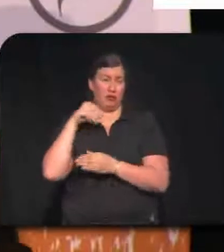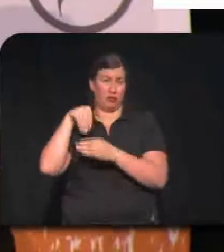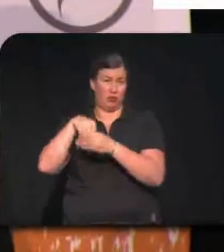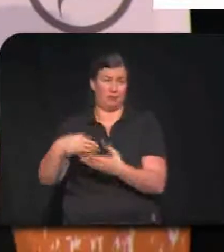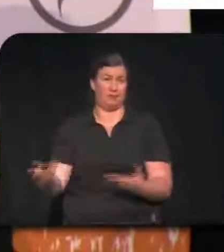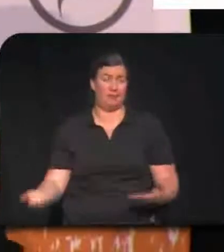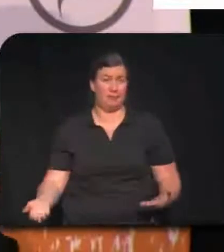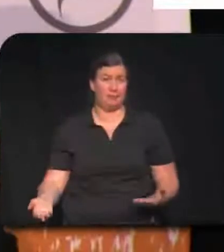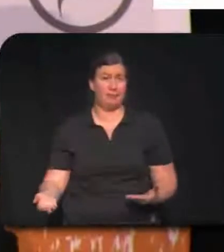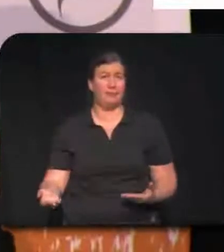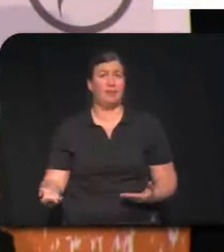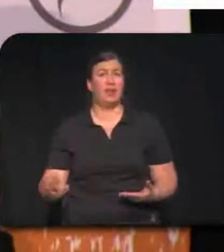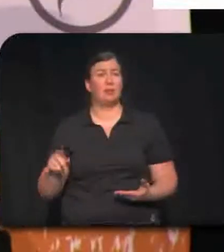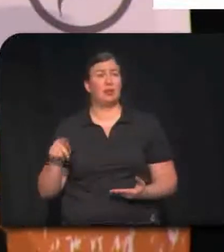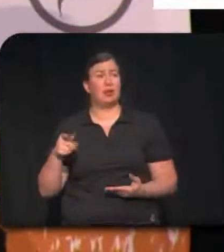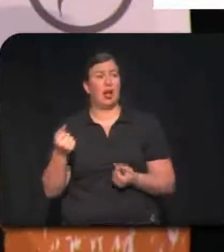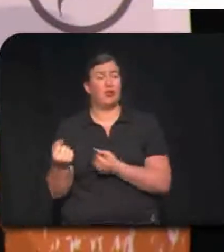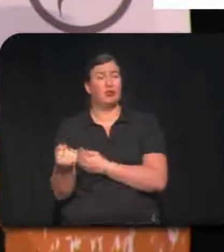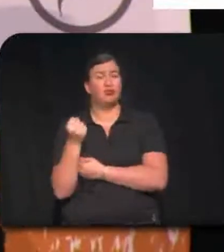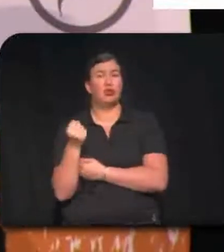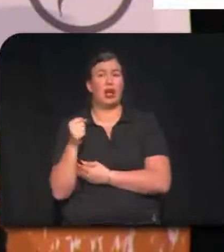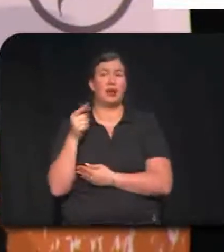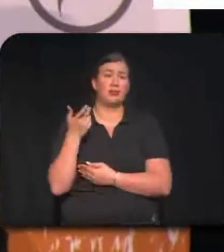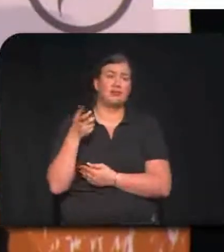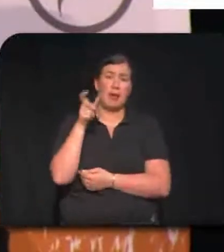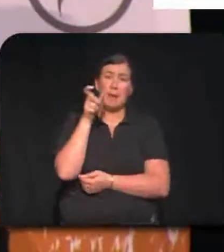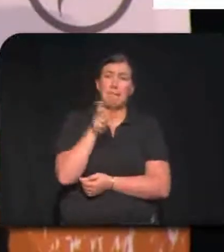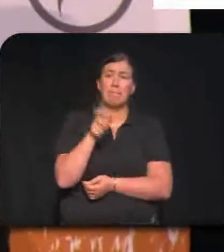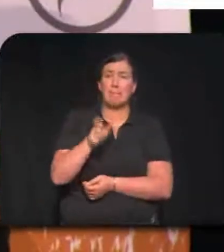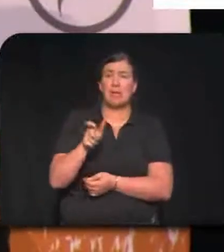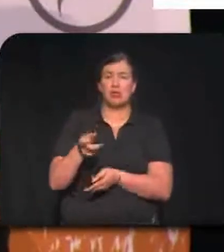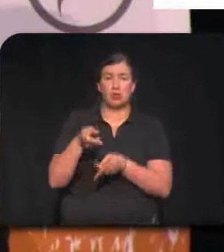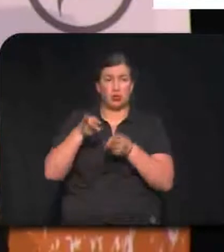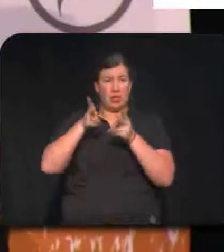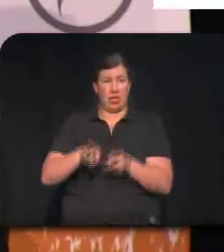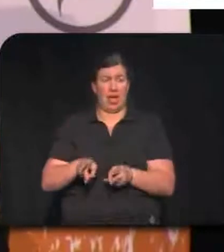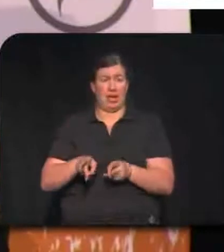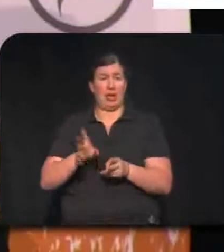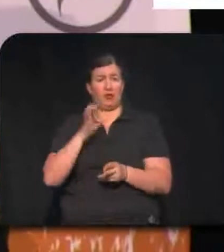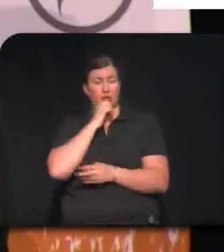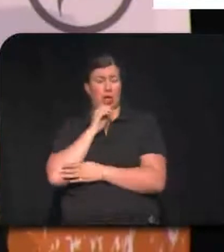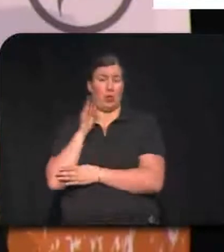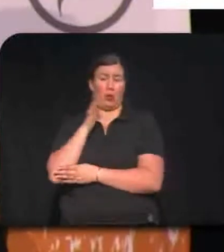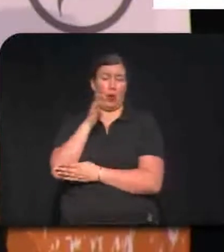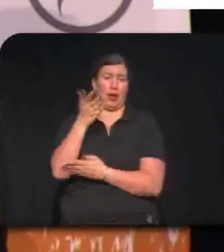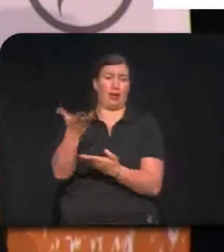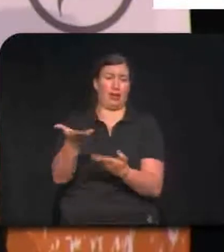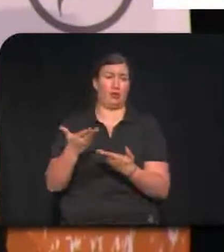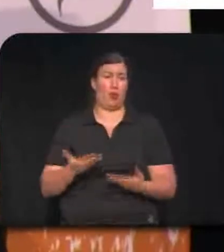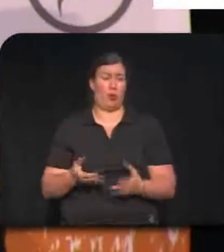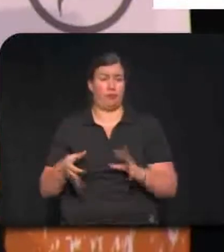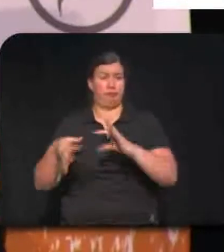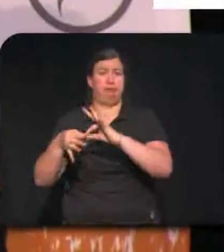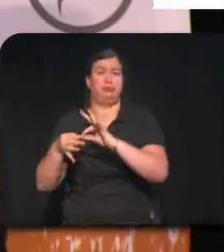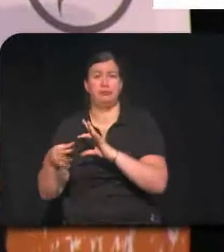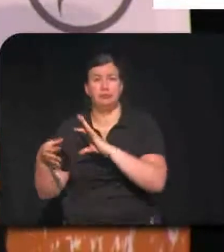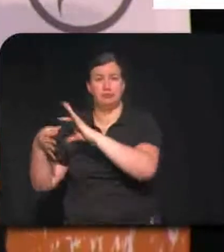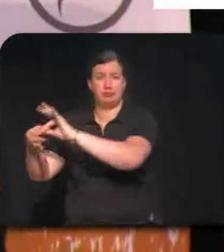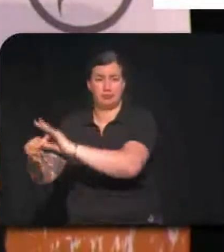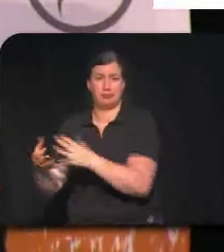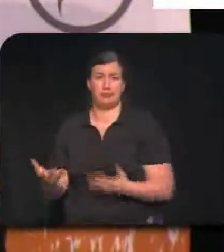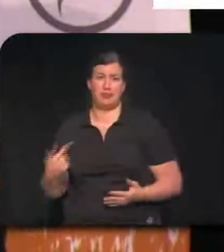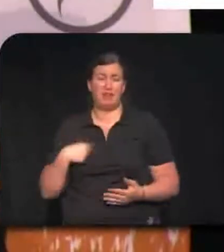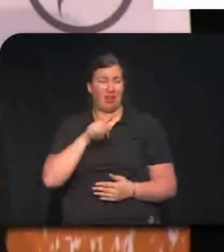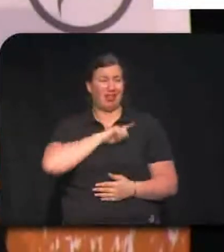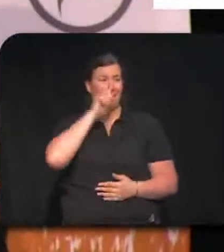halt erreichen dass wir uns sehr stark auch an den Menschenrechten orientieren weil wir das halt eben für gegeben halten ja